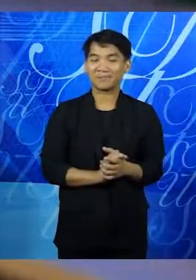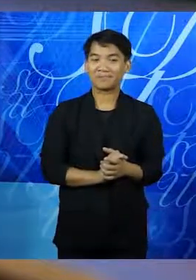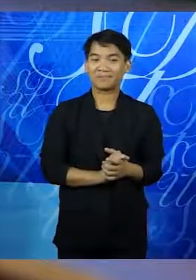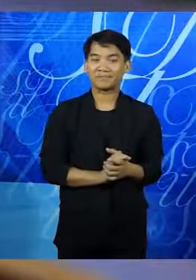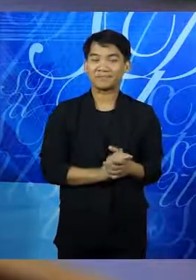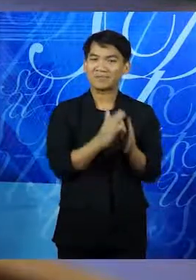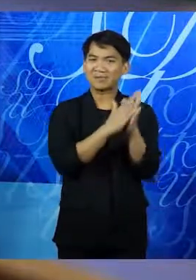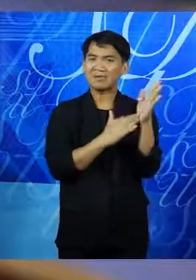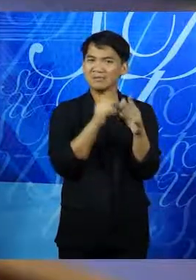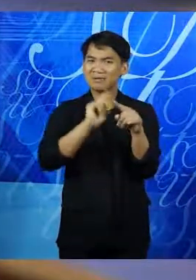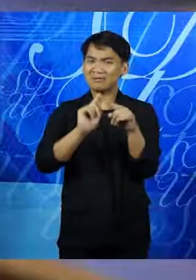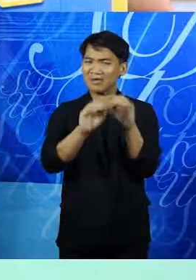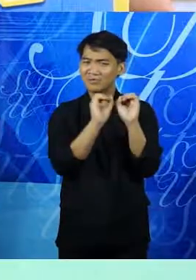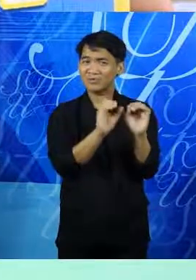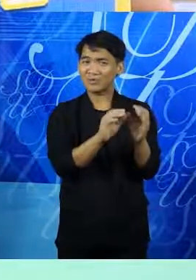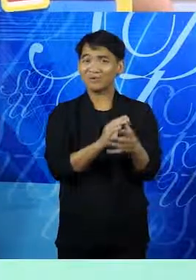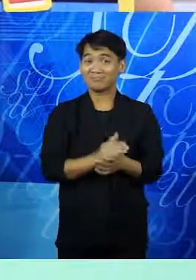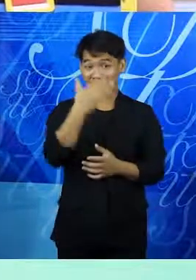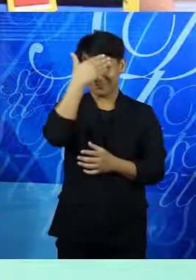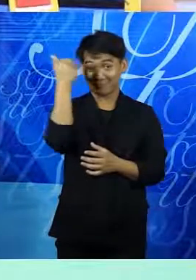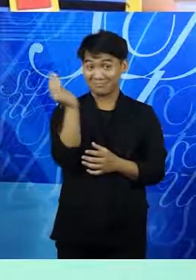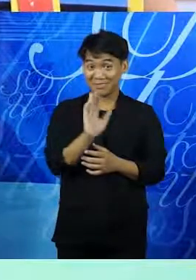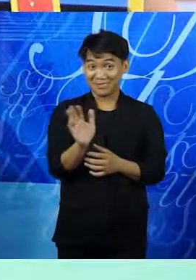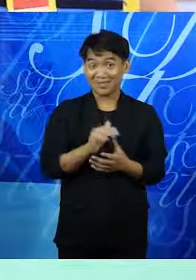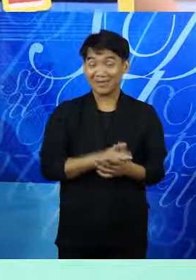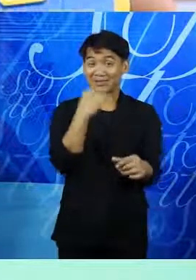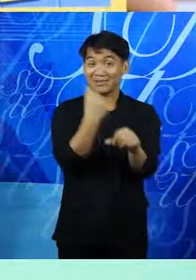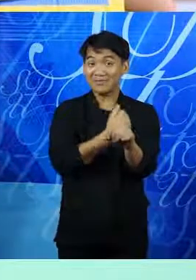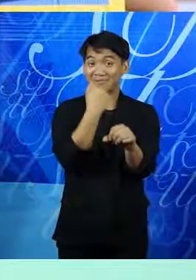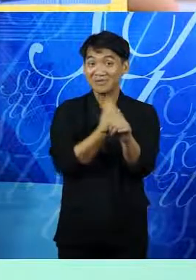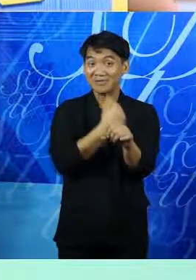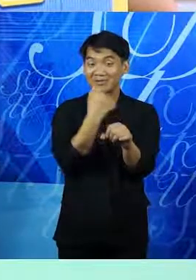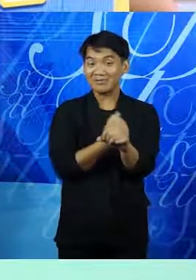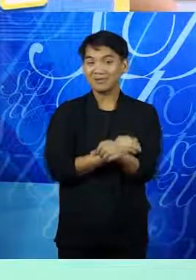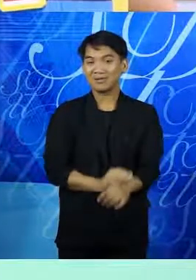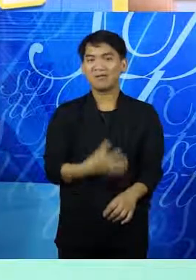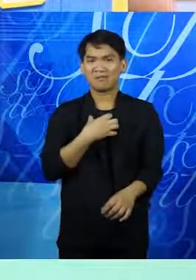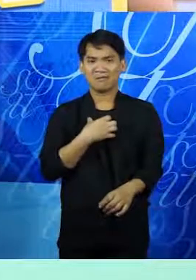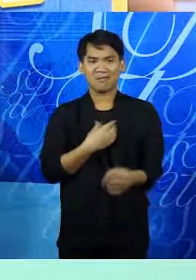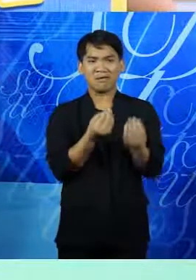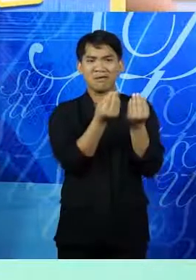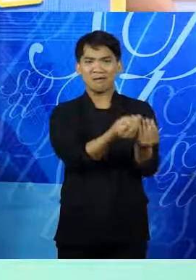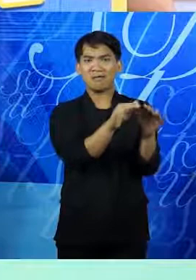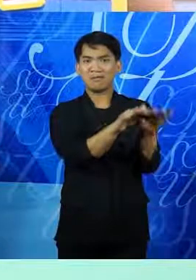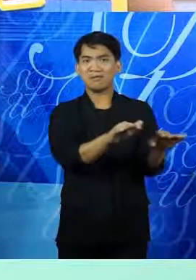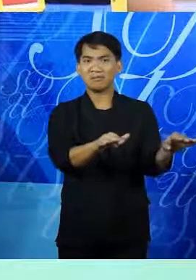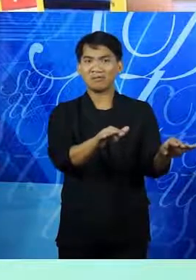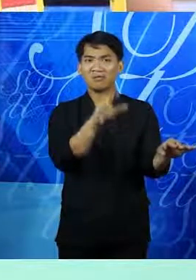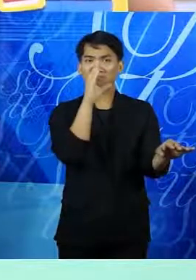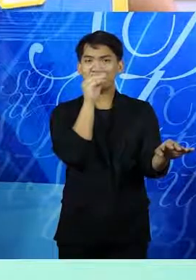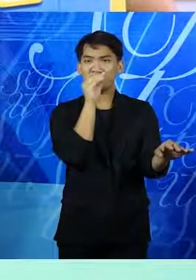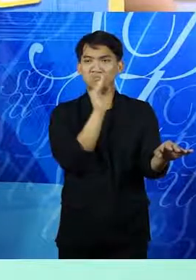ปนะคะในครั้งต่อๆไปได้อย่าลืมนะคะว่าทุกครั้งที่เราฝึกนะคะเราต้องการให้เด็กเนี่ยนะคะเริ่มต้นที่จะ